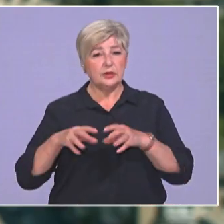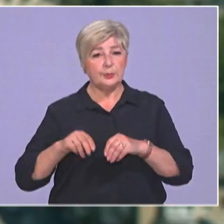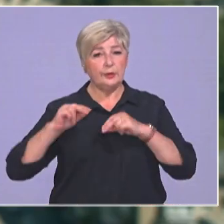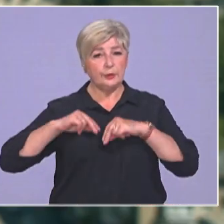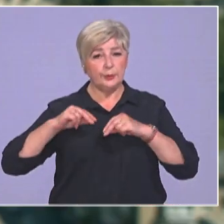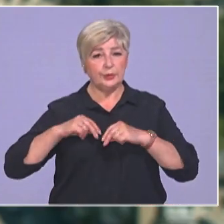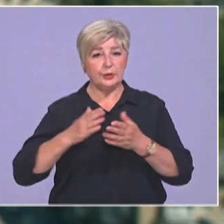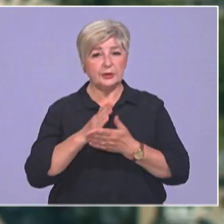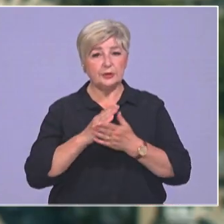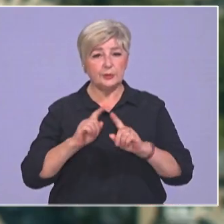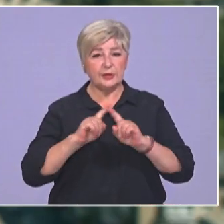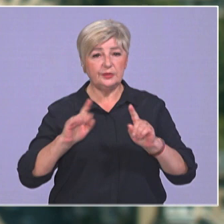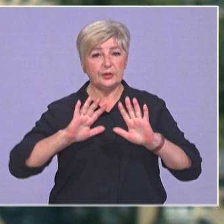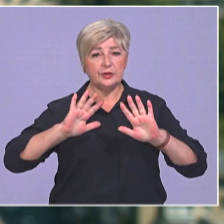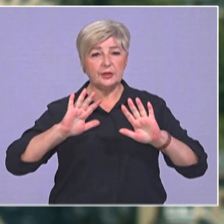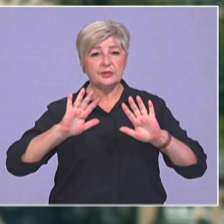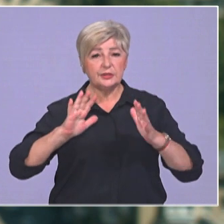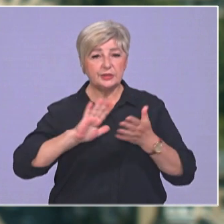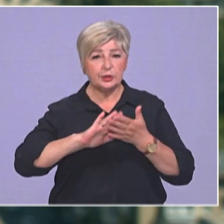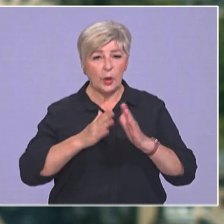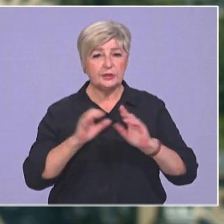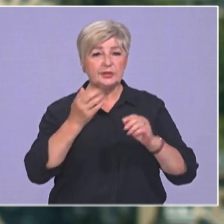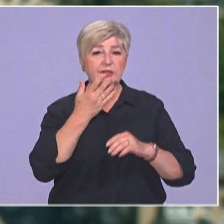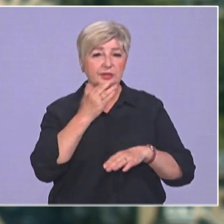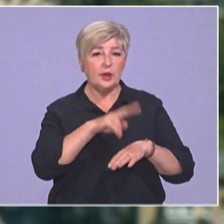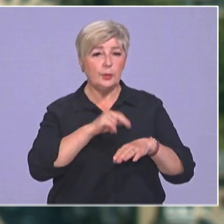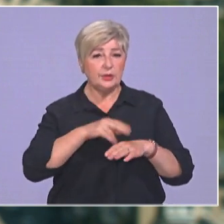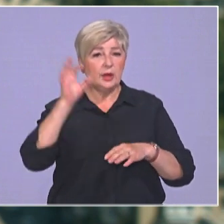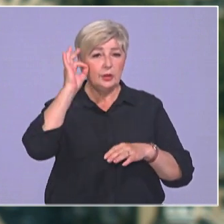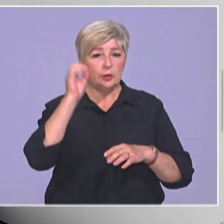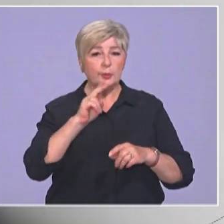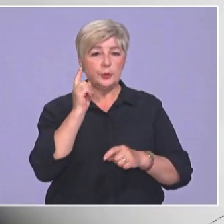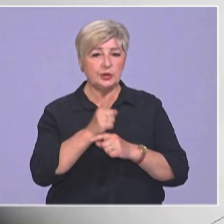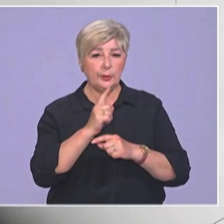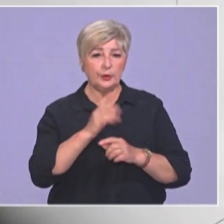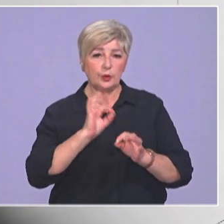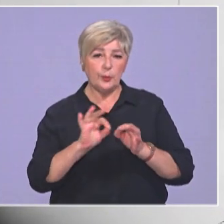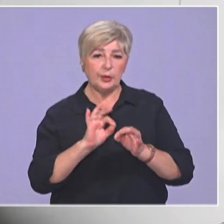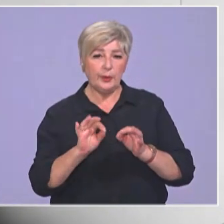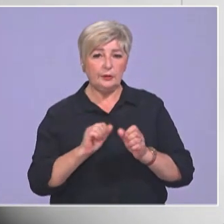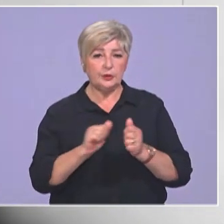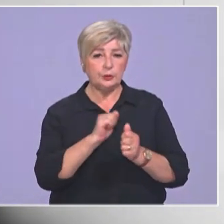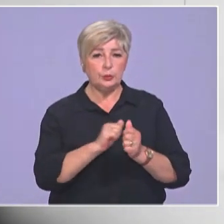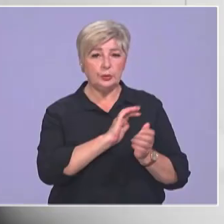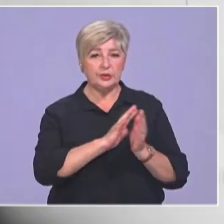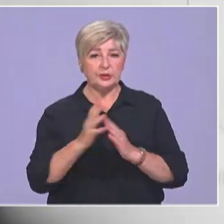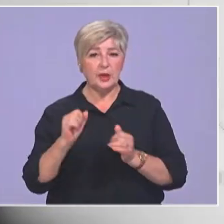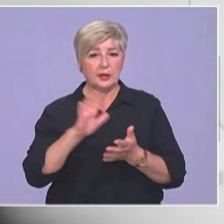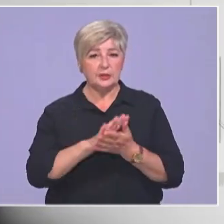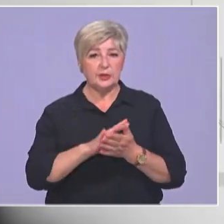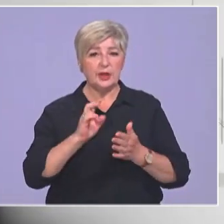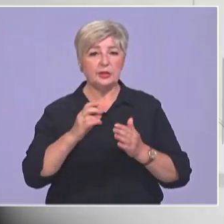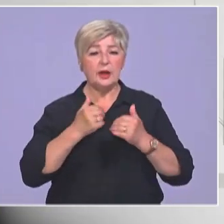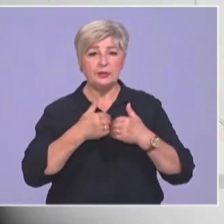Співробітники служби з надзвичайних ситуацій та національної поліції нагадують про заборону підпалювати суху рослинність та сміття на